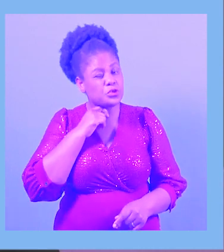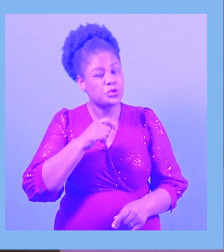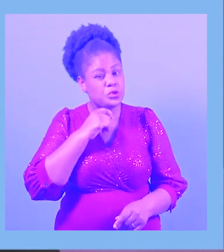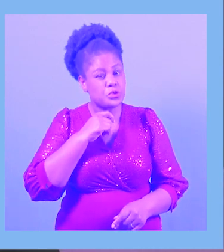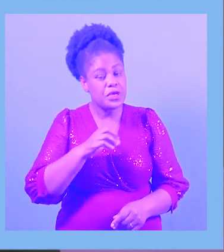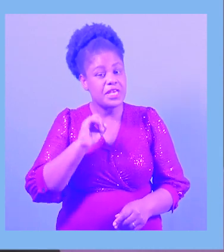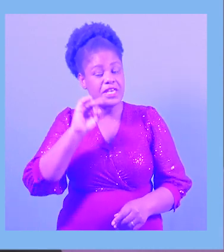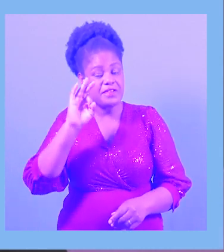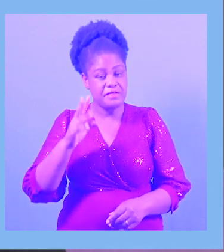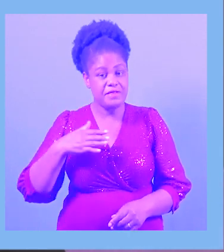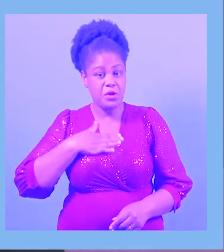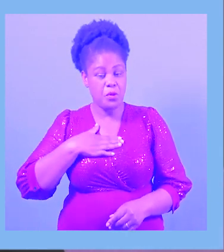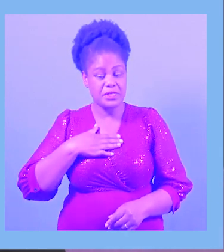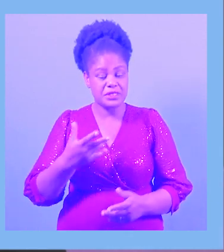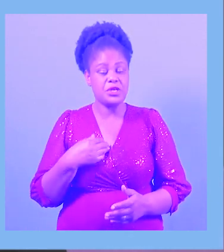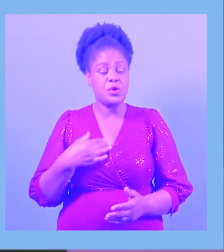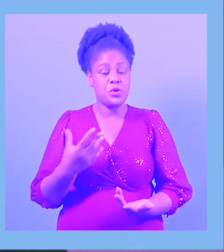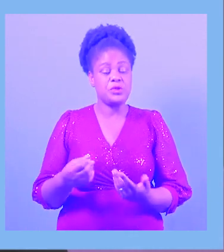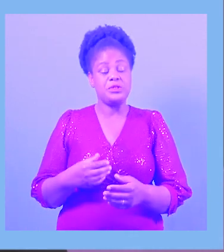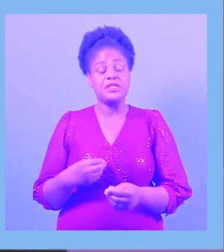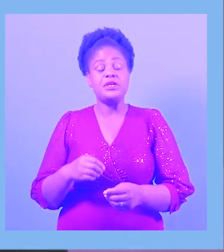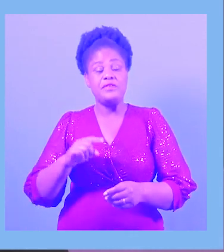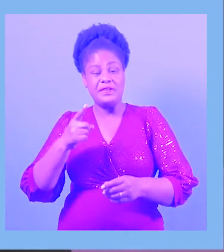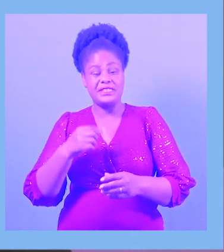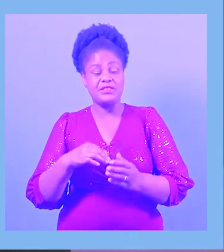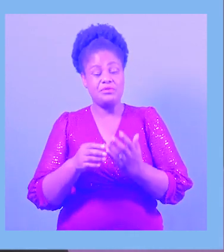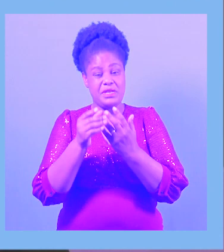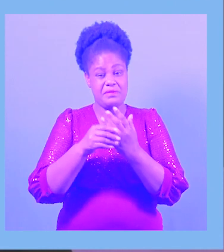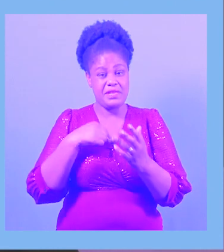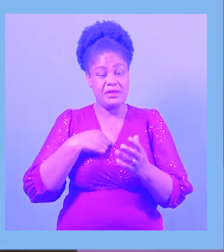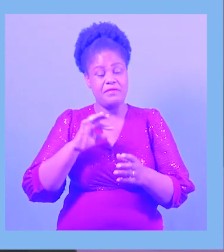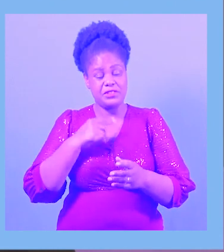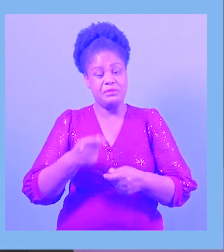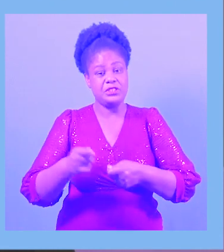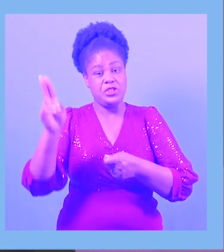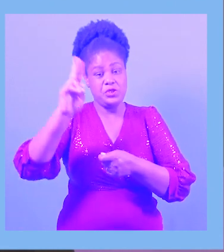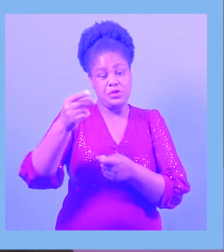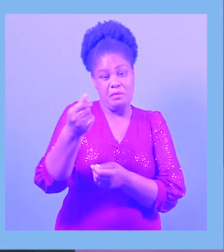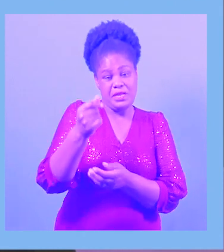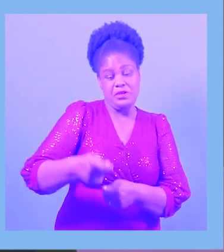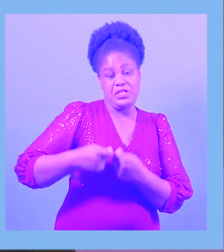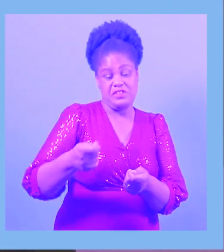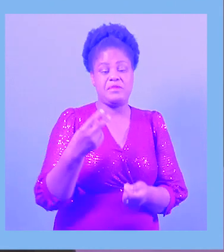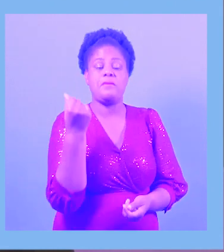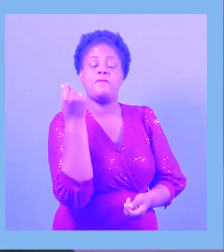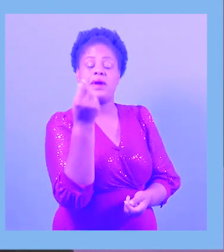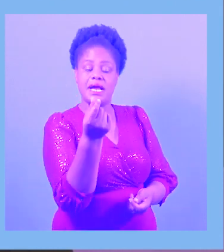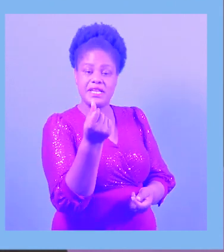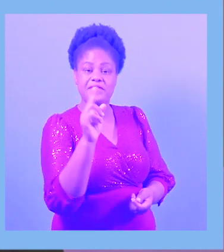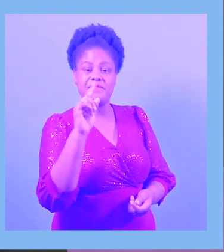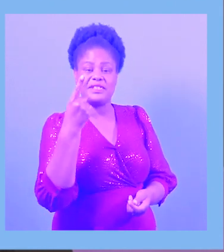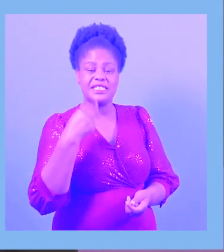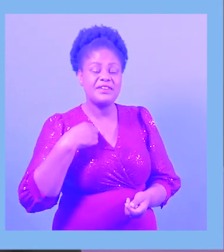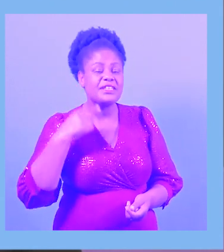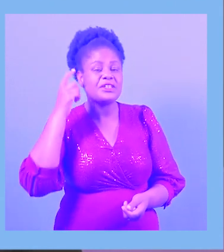kana kuzondirera here. Asi zvaari kuda, ari kuda kuti ndimirise mumisikidzo wababa wake. Kana kuri kuvakomana ari kubva ati ndoda kuti nditange ndanzwa